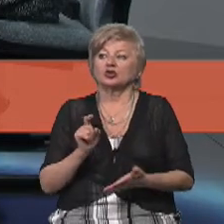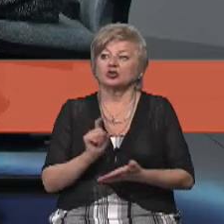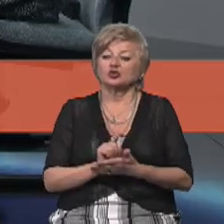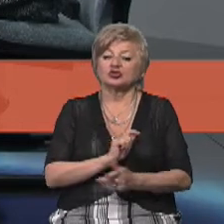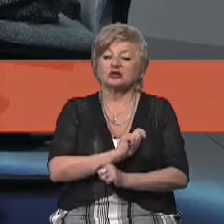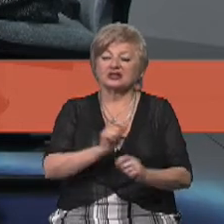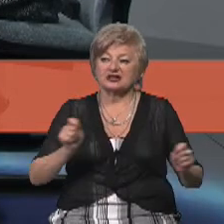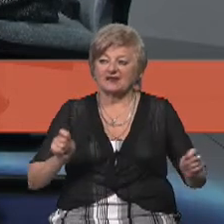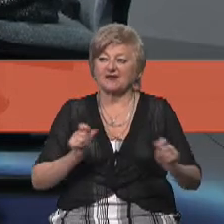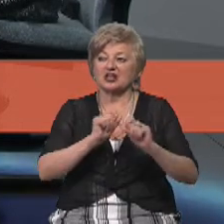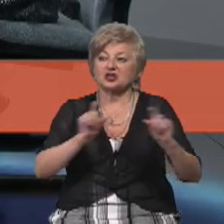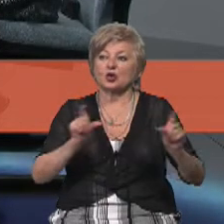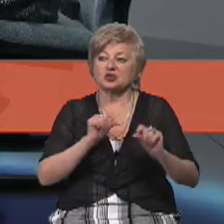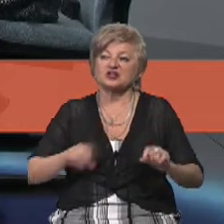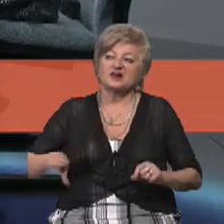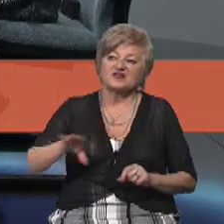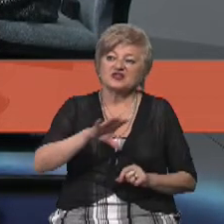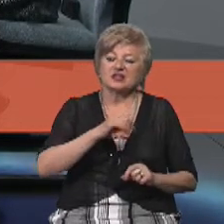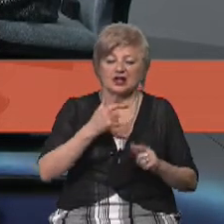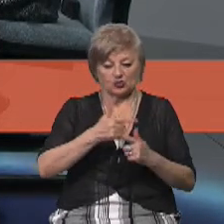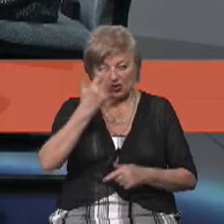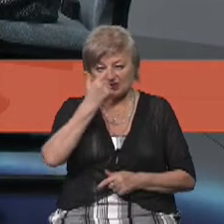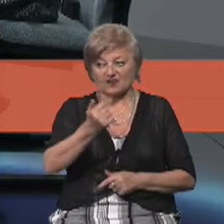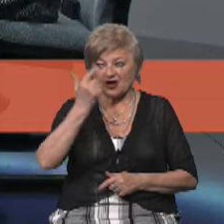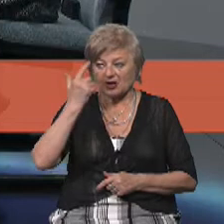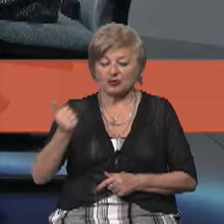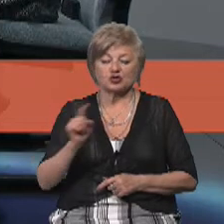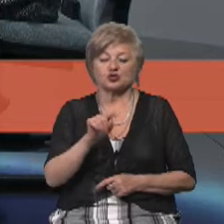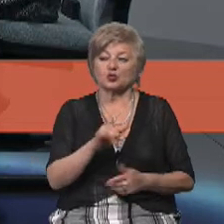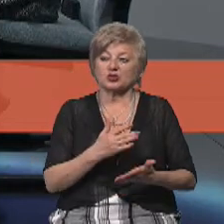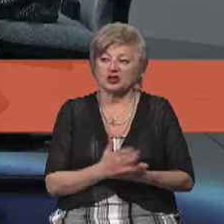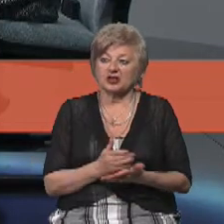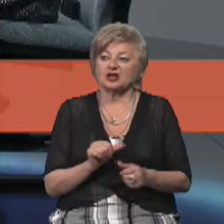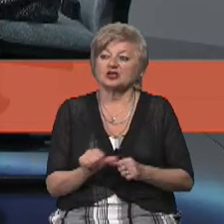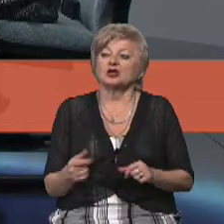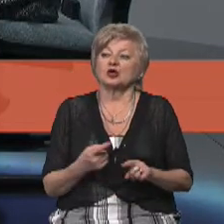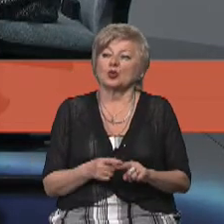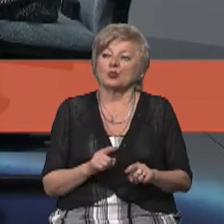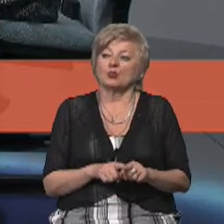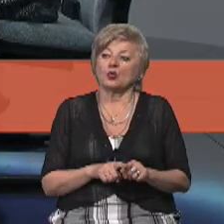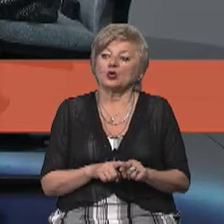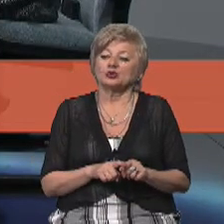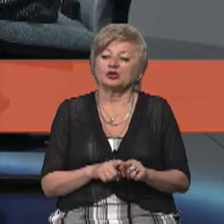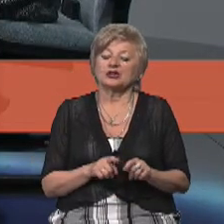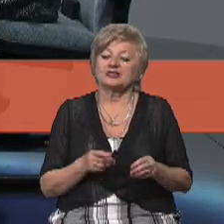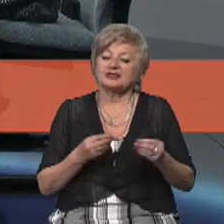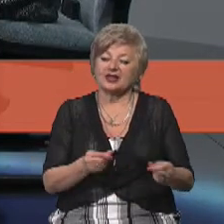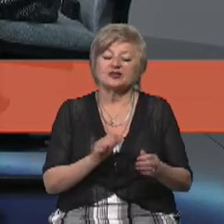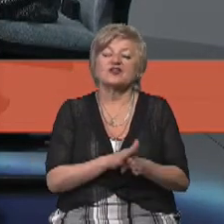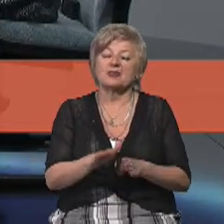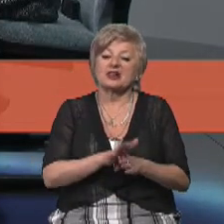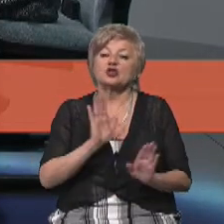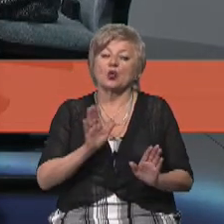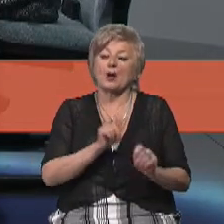всім установам, організаціям і тому подібне всю інформацію, яка в них є. Крім того, вони здійснюють не тільки моніторинг, вони здійснюють ще